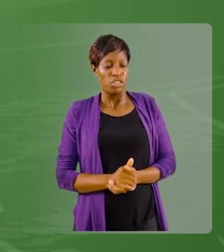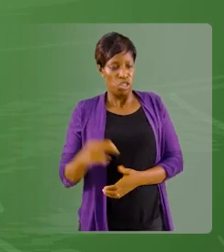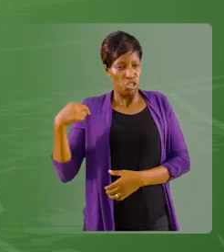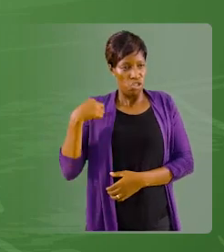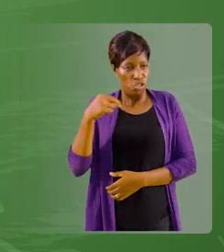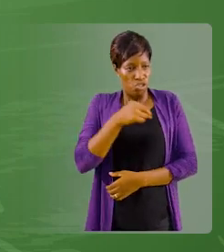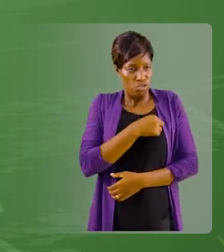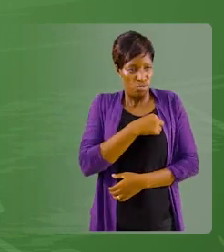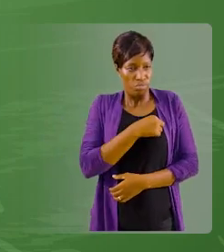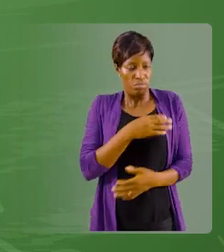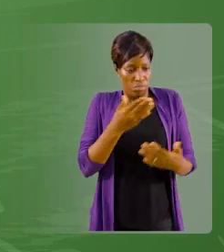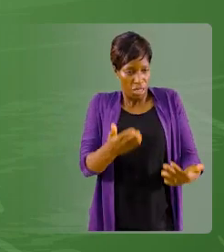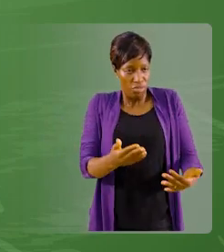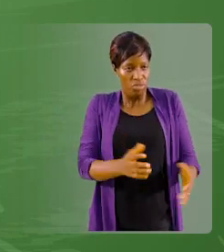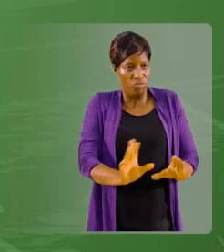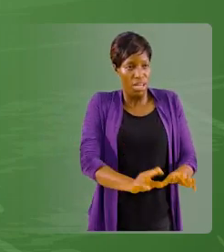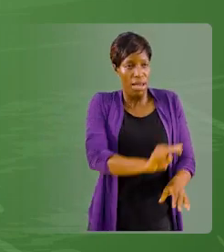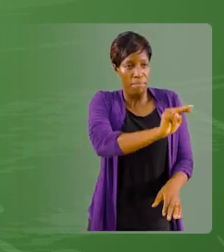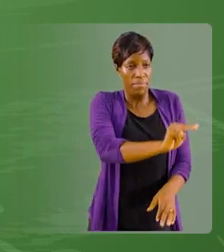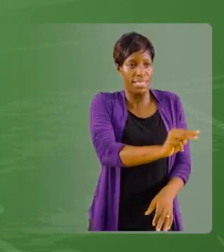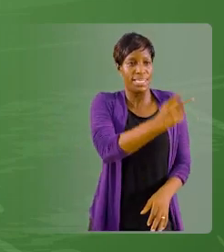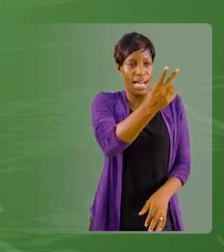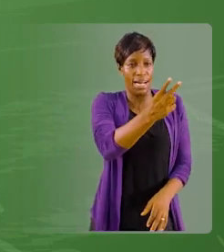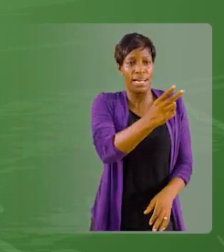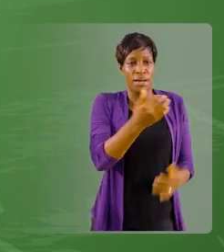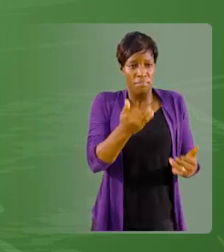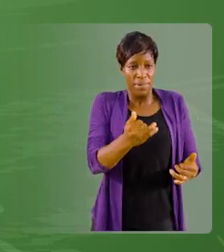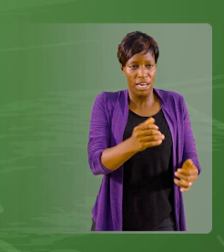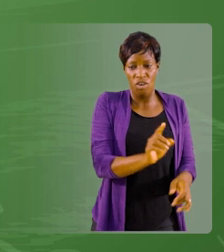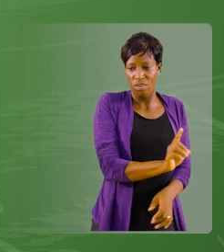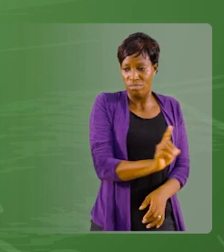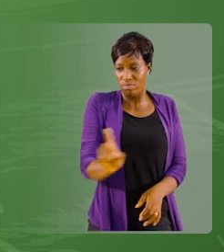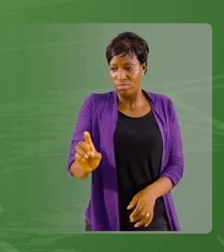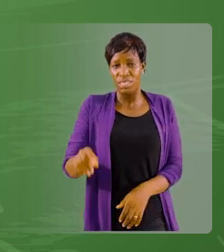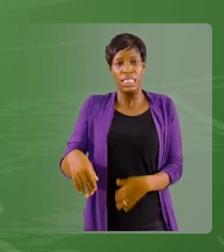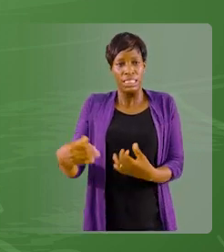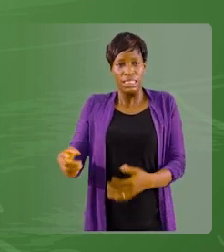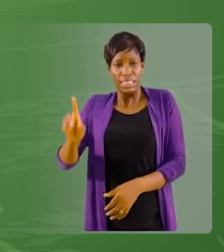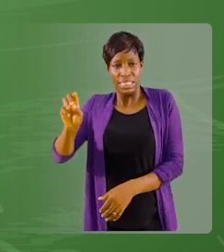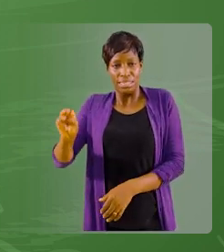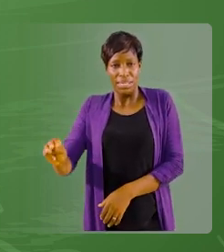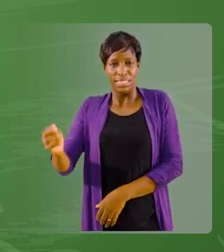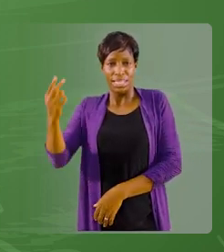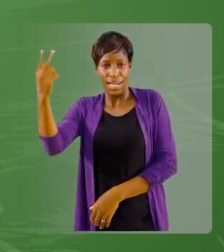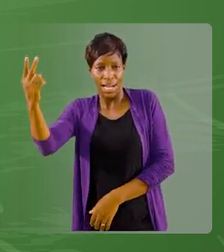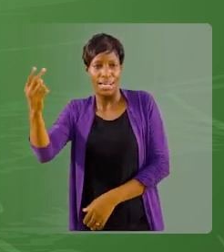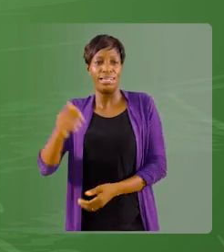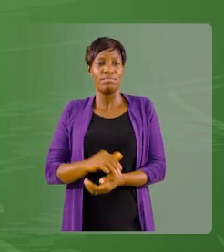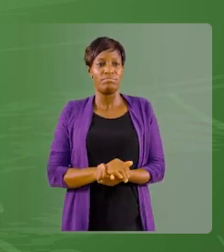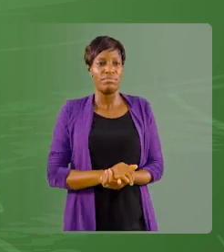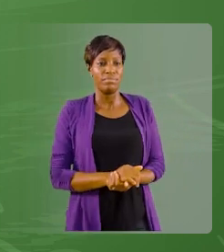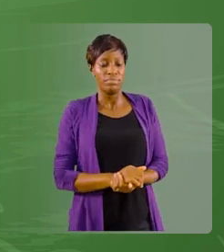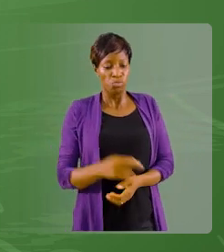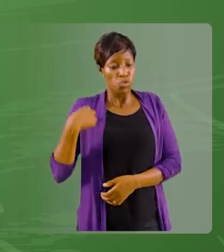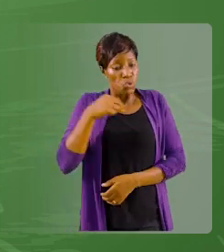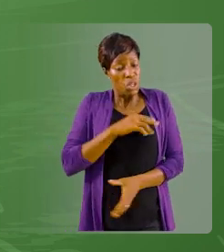passés du mètre carré au décimètre carré. Nous allons ensemble établir le tableau des